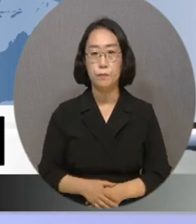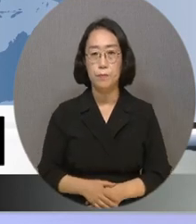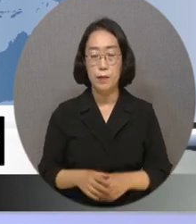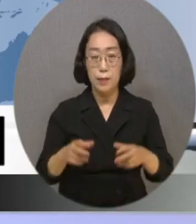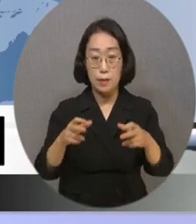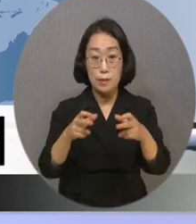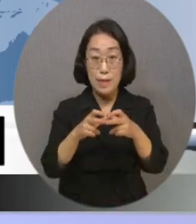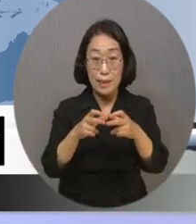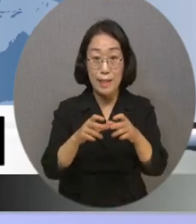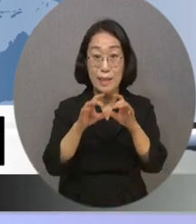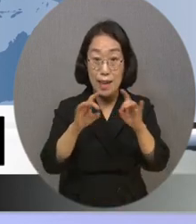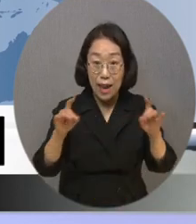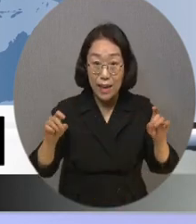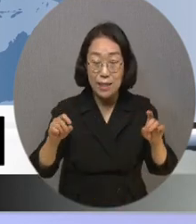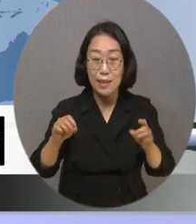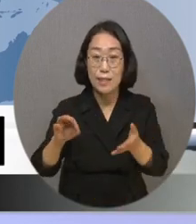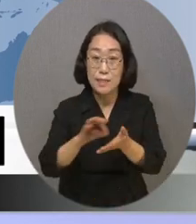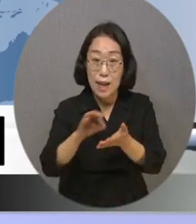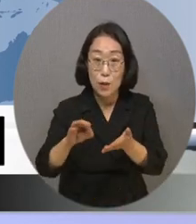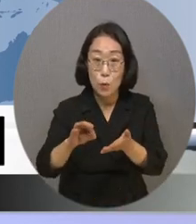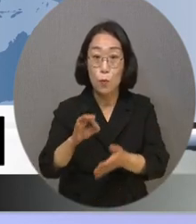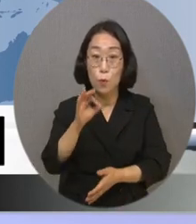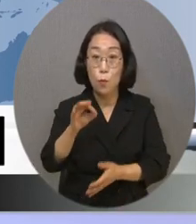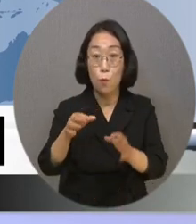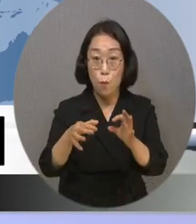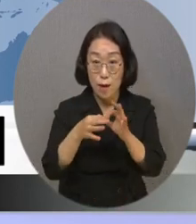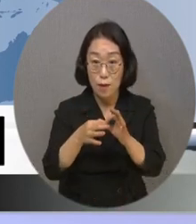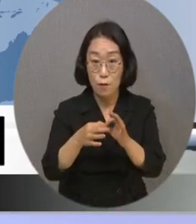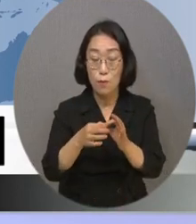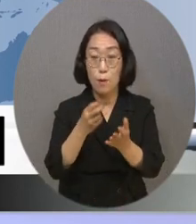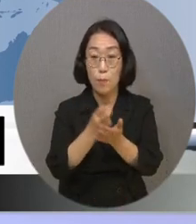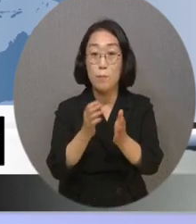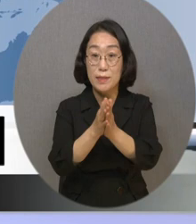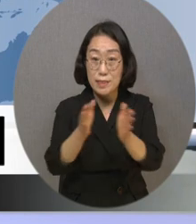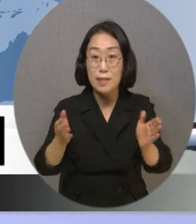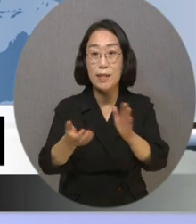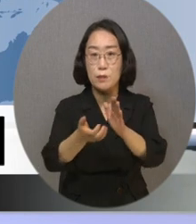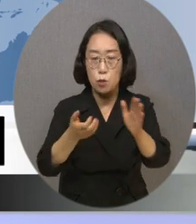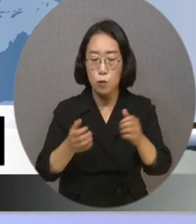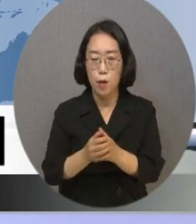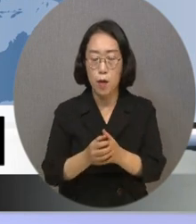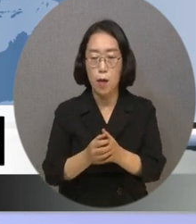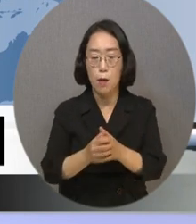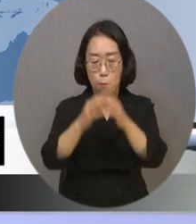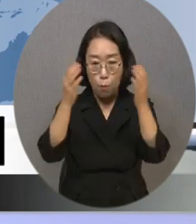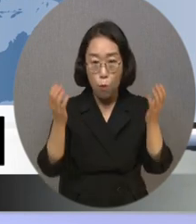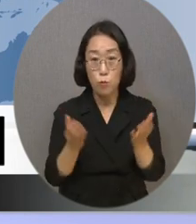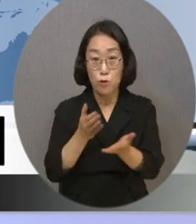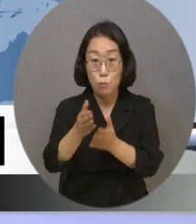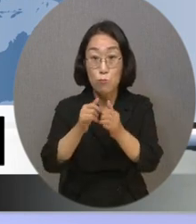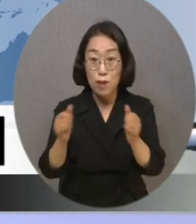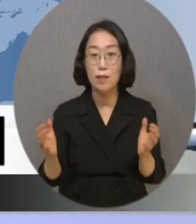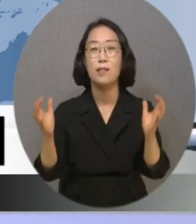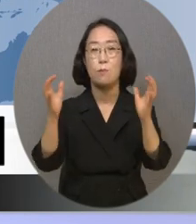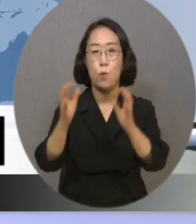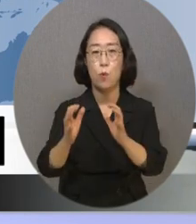장애인 개인 예산제의 본격적인 시행을 위해 정부와 학계, 현장의 전문가들이 한자리에 모였습니다.